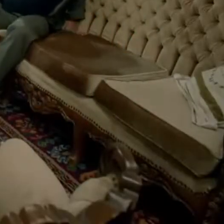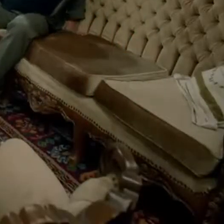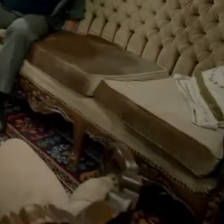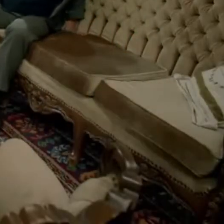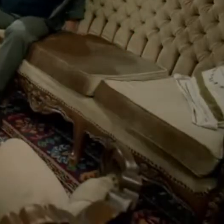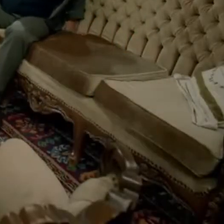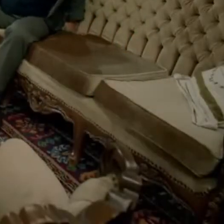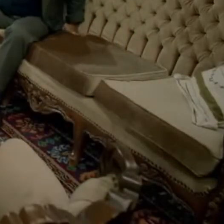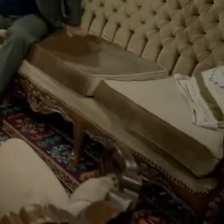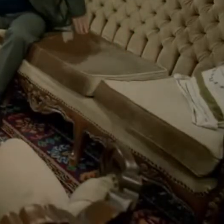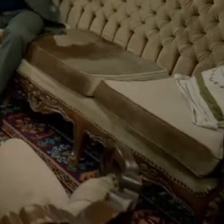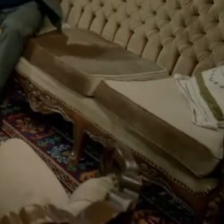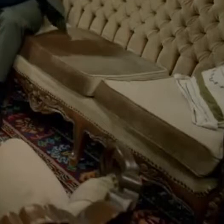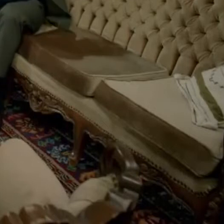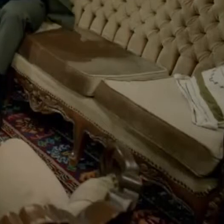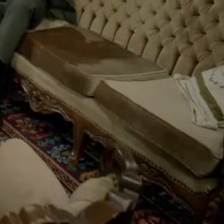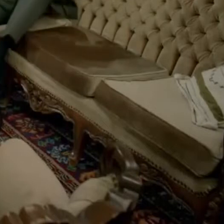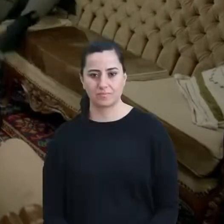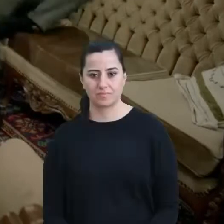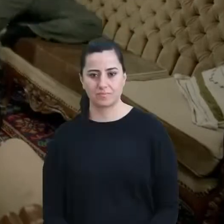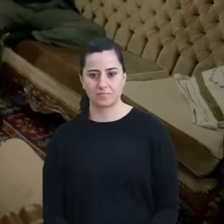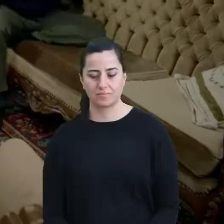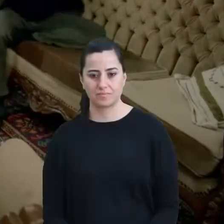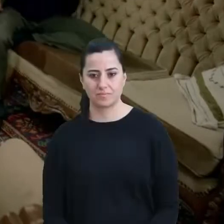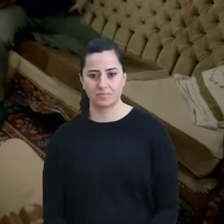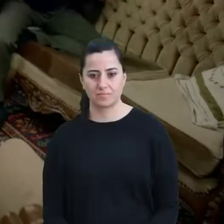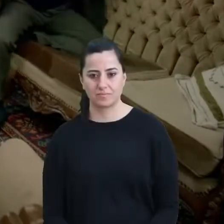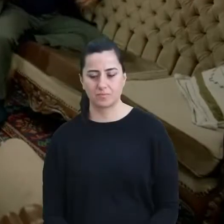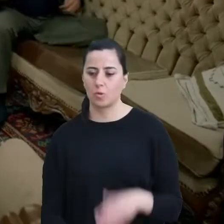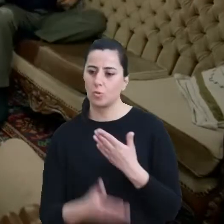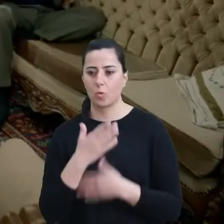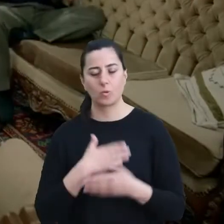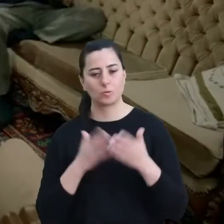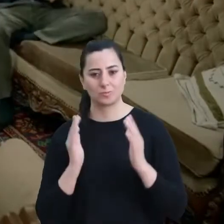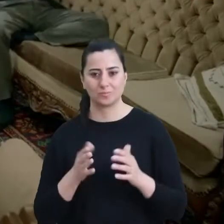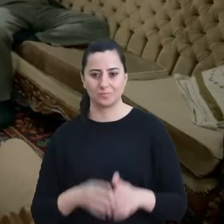Sedef peki diye başını eğip mutfağa gitti. Hem de yorulmuşum ya.